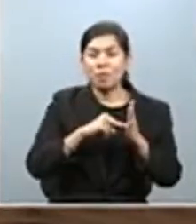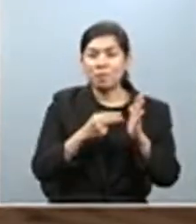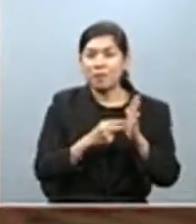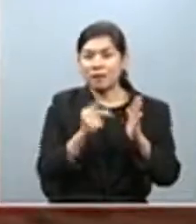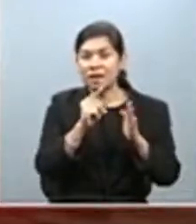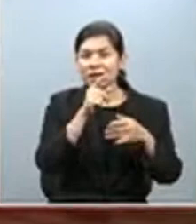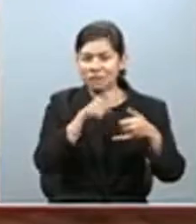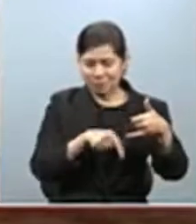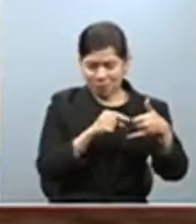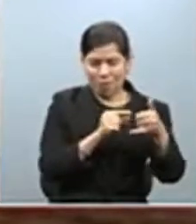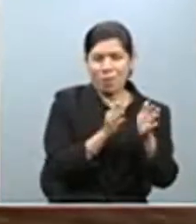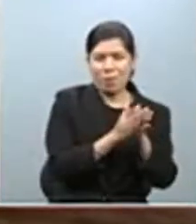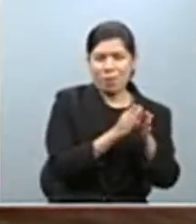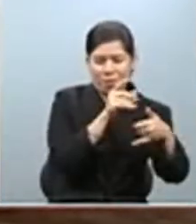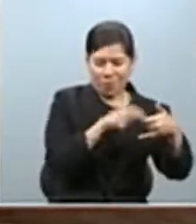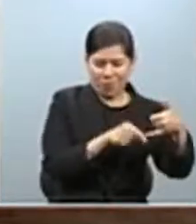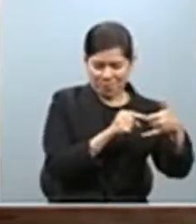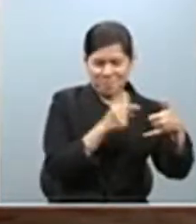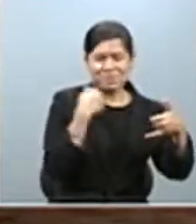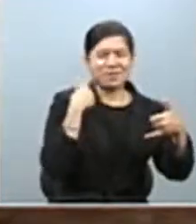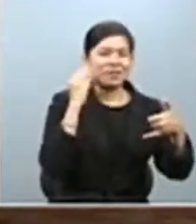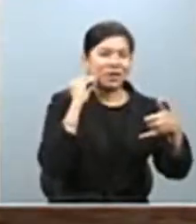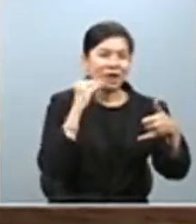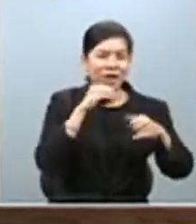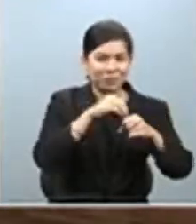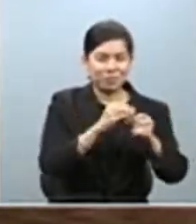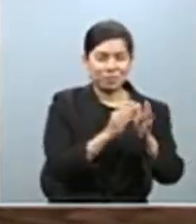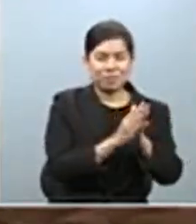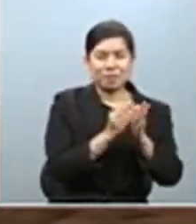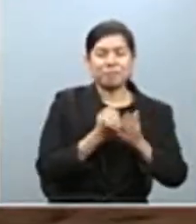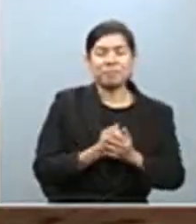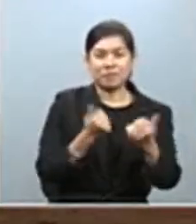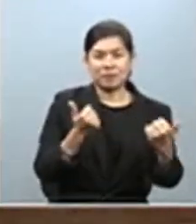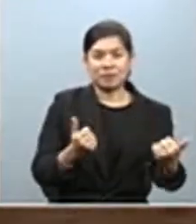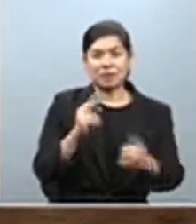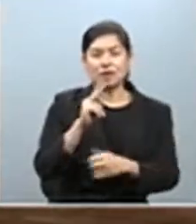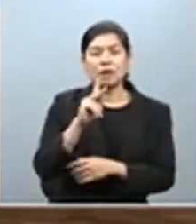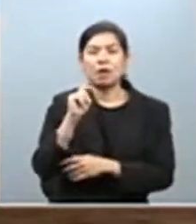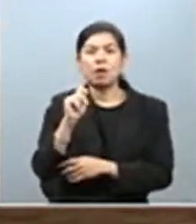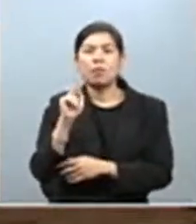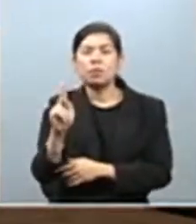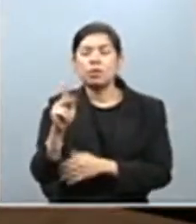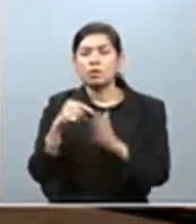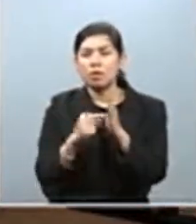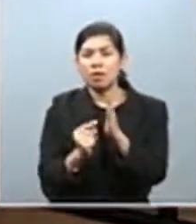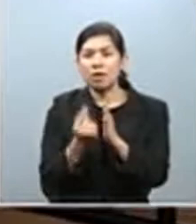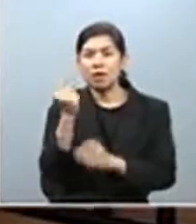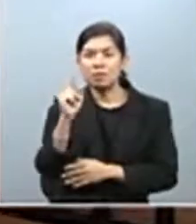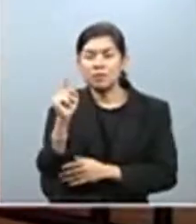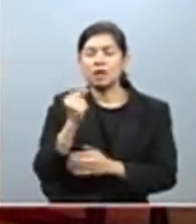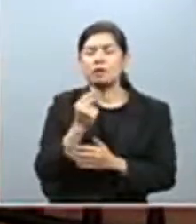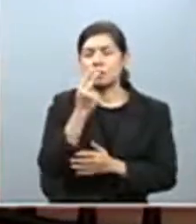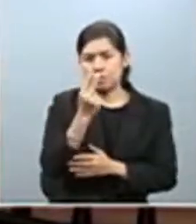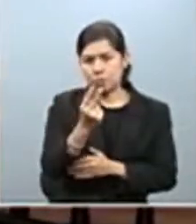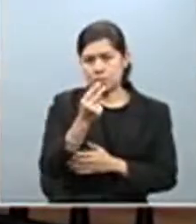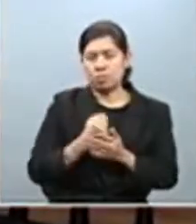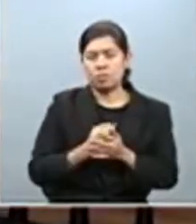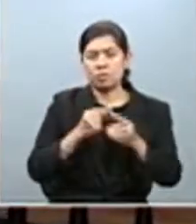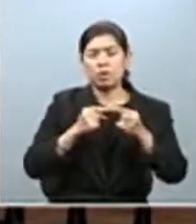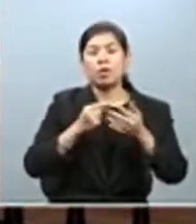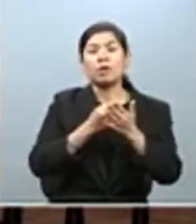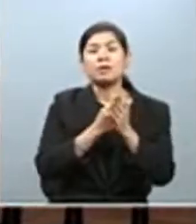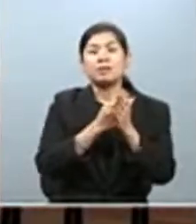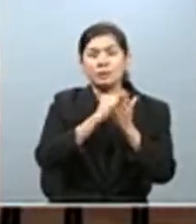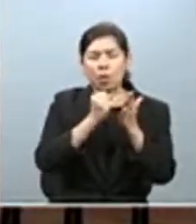รหรือเปล่ากรุณาตอบเข้ามาด้วยนะจ๊ะเก็บตกมาแล้วค่ะเก็บตกแรกของเราจะพากันไปที่จังหวัดชัยภูมิ